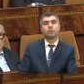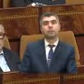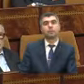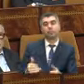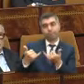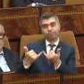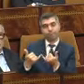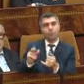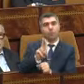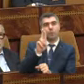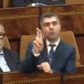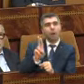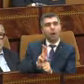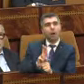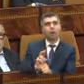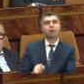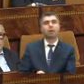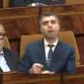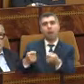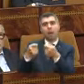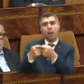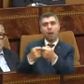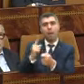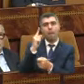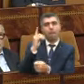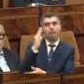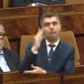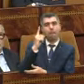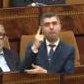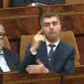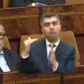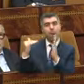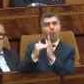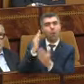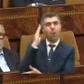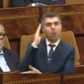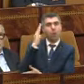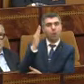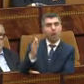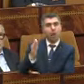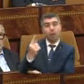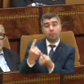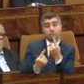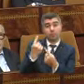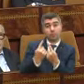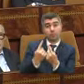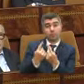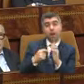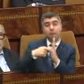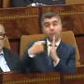نتساءل عن مآل تعبئة مليون هكتار من الأراضي الفلاحية قصد إنجاز مشاريع استثمارية